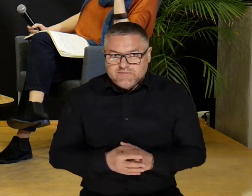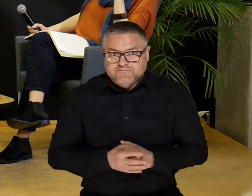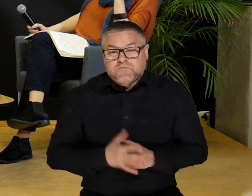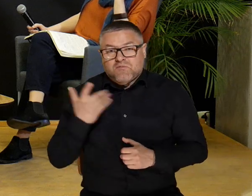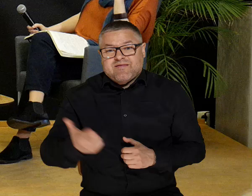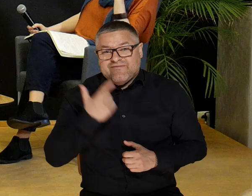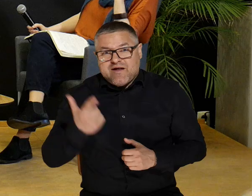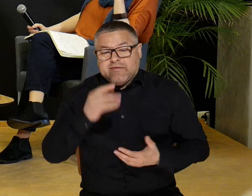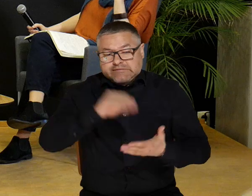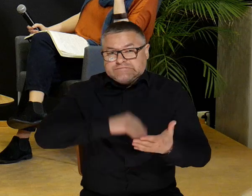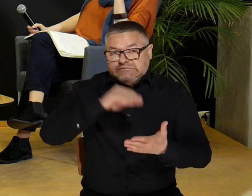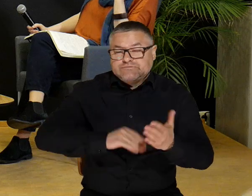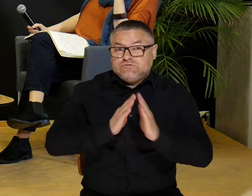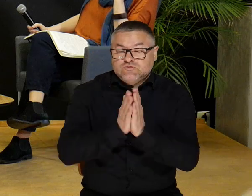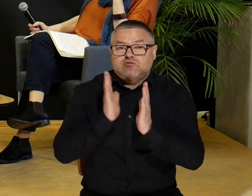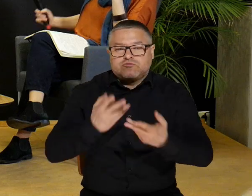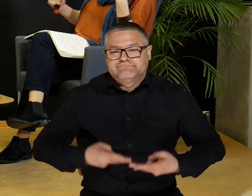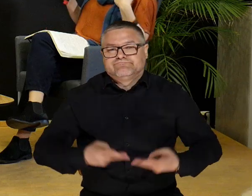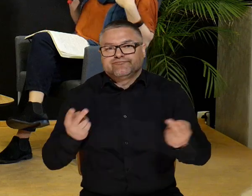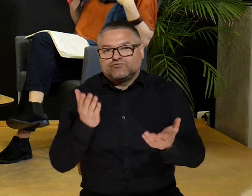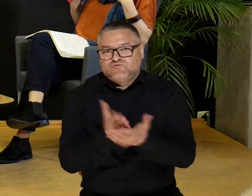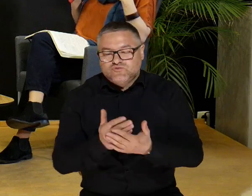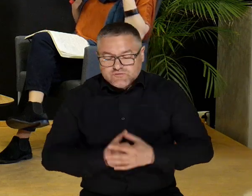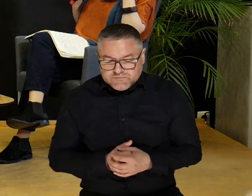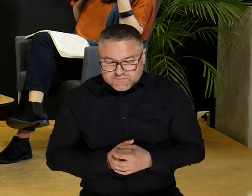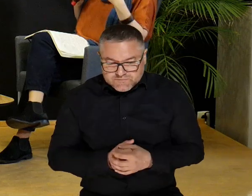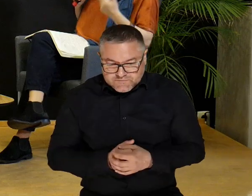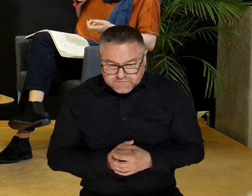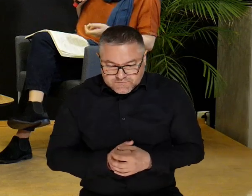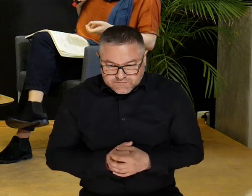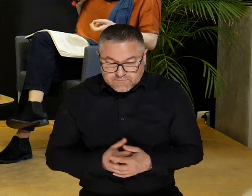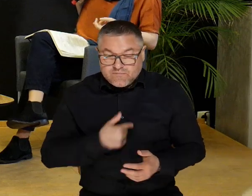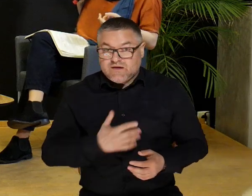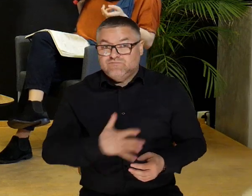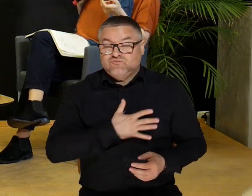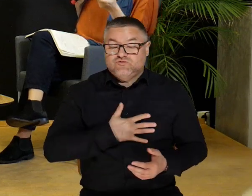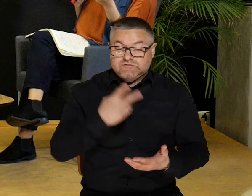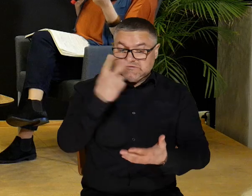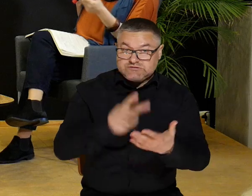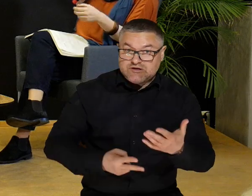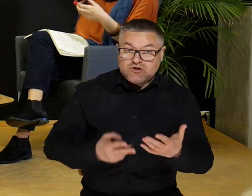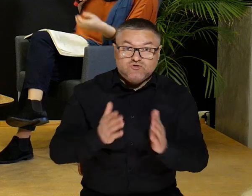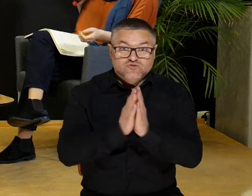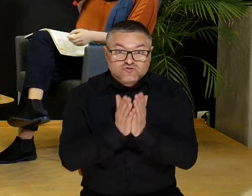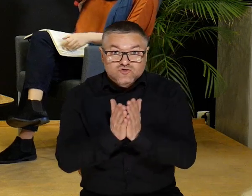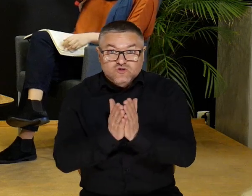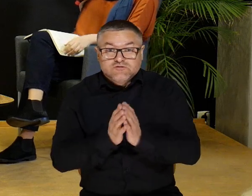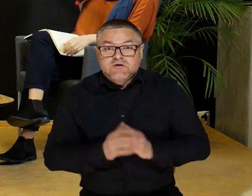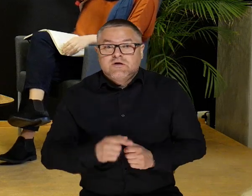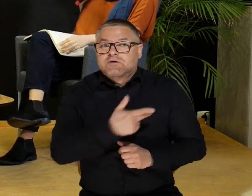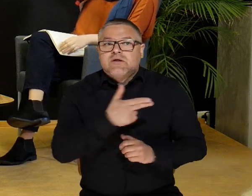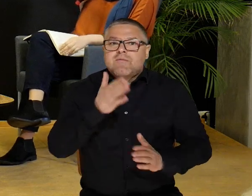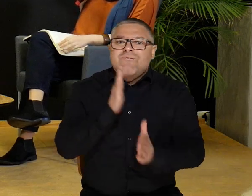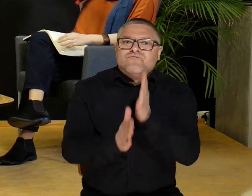przez 2 lata ją pisałem i się ukazała. Mam poczucie, czytając tą książkę, miałam, że kontekst